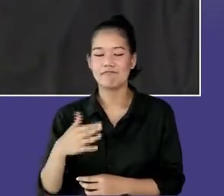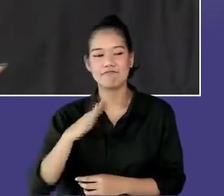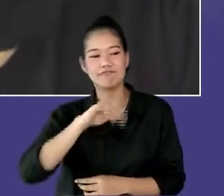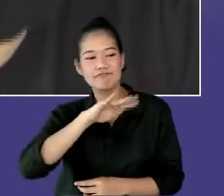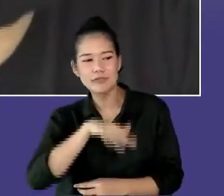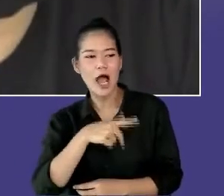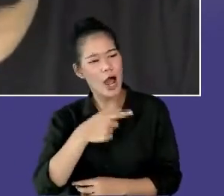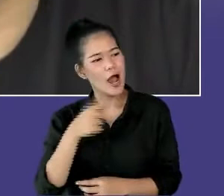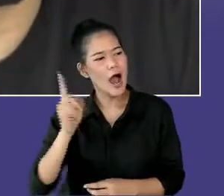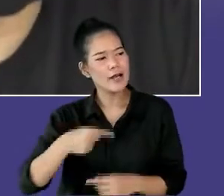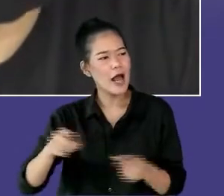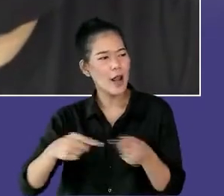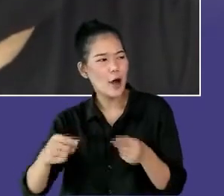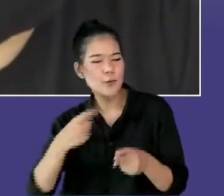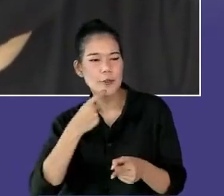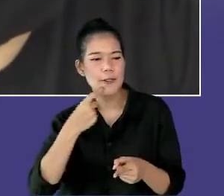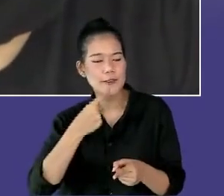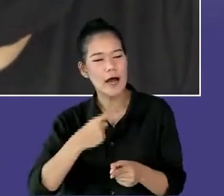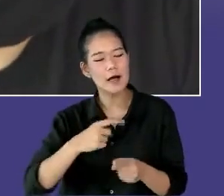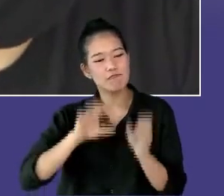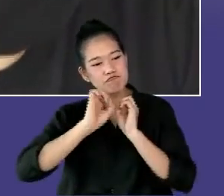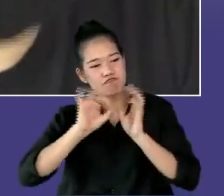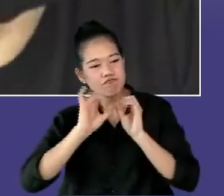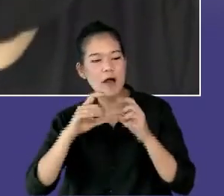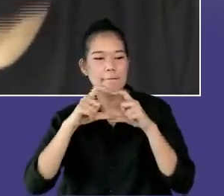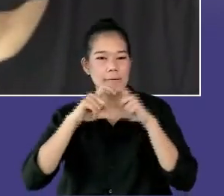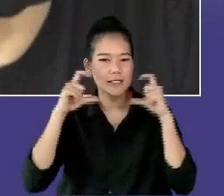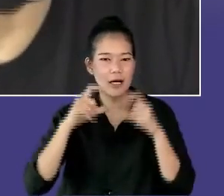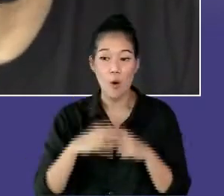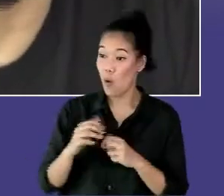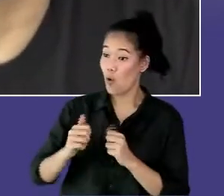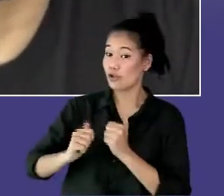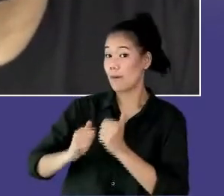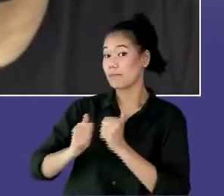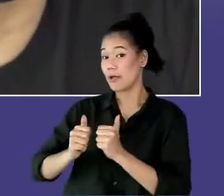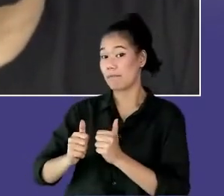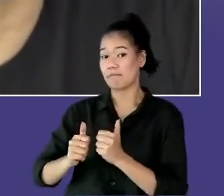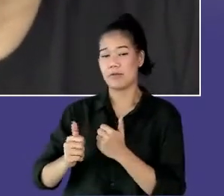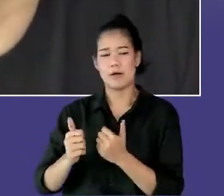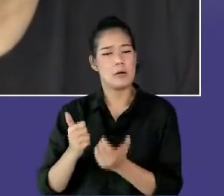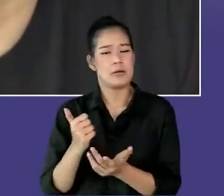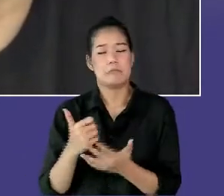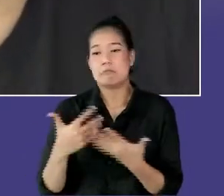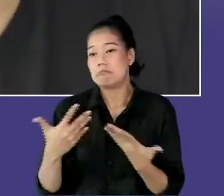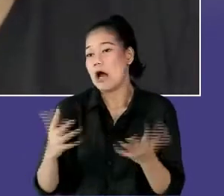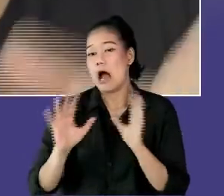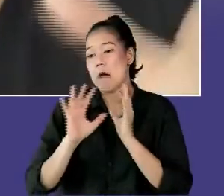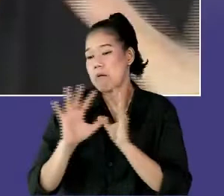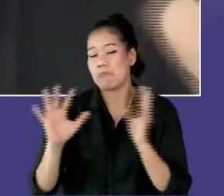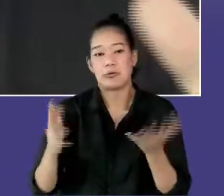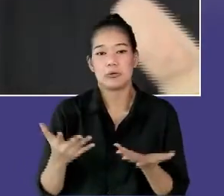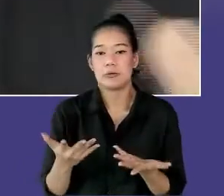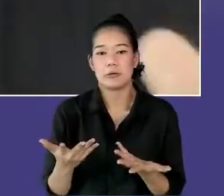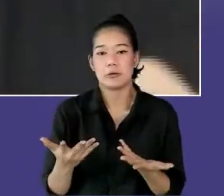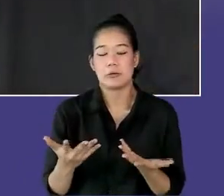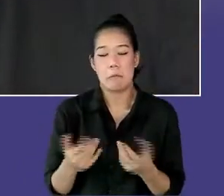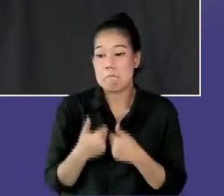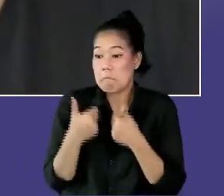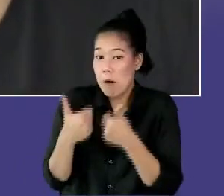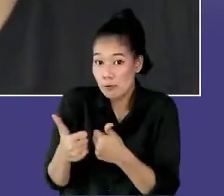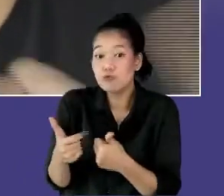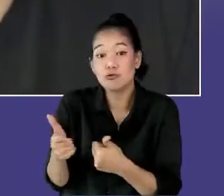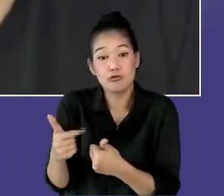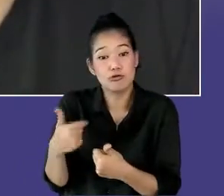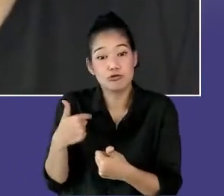ada lagu kampanye masker gitu. Saya sih siap-siap aja ya kalau buat apapun bentuk yang bagus